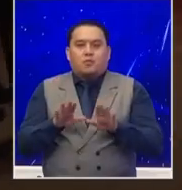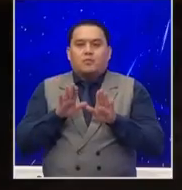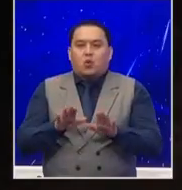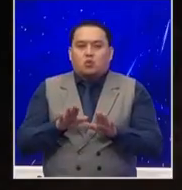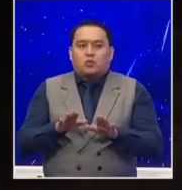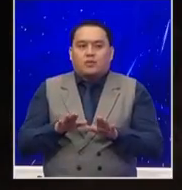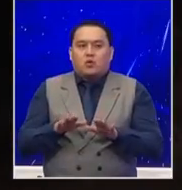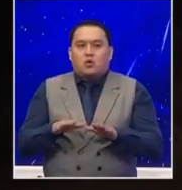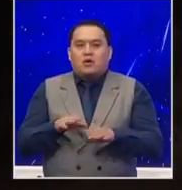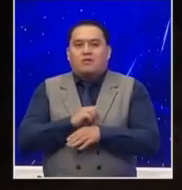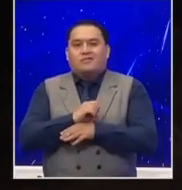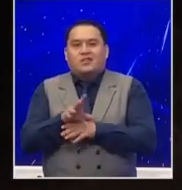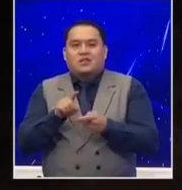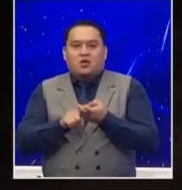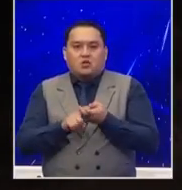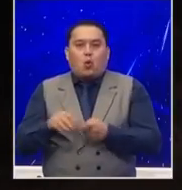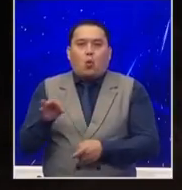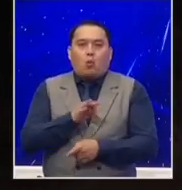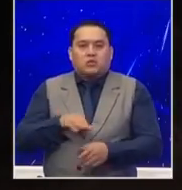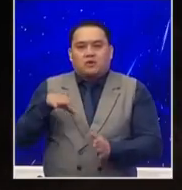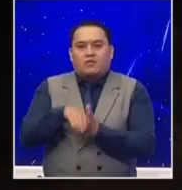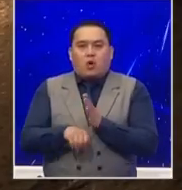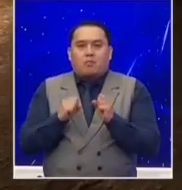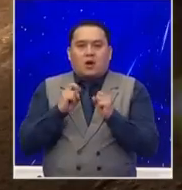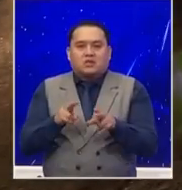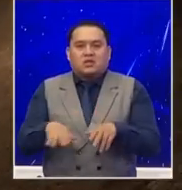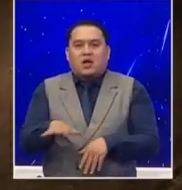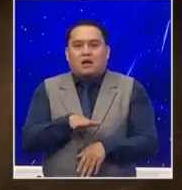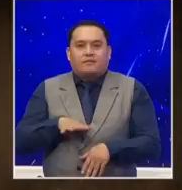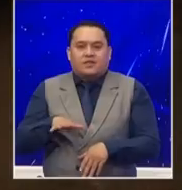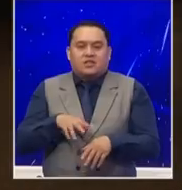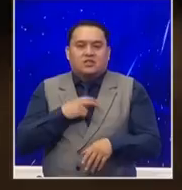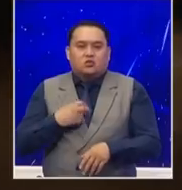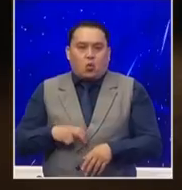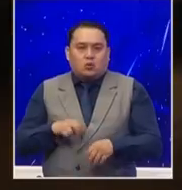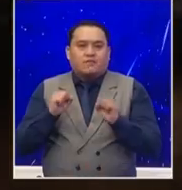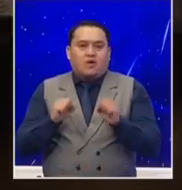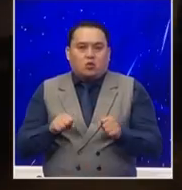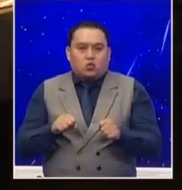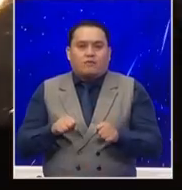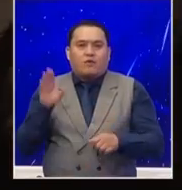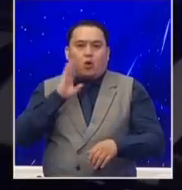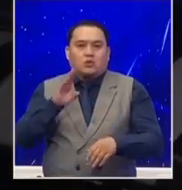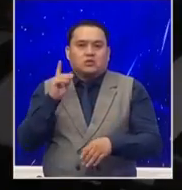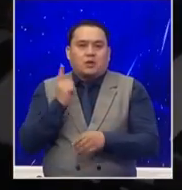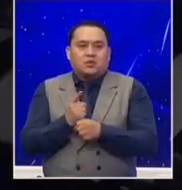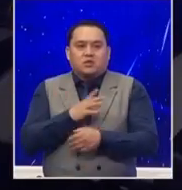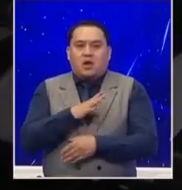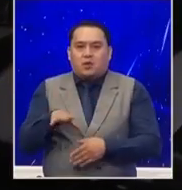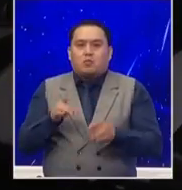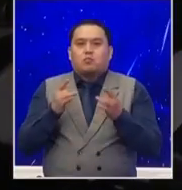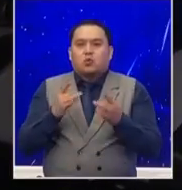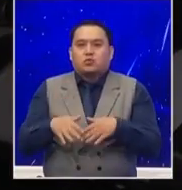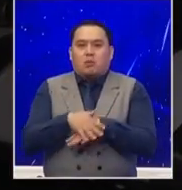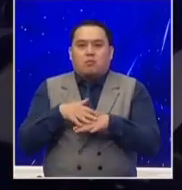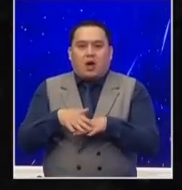непосредственно с бушующим вирусом, из-за которого область вошла в желтую зону. Примечательно то, что сами водные процедуры не запрещены, нельзя лишь